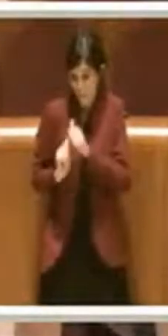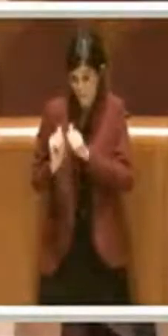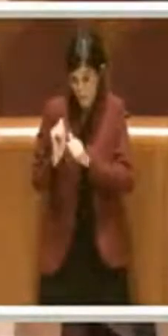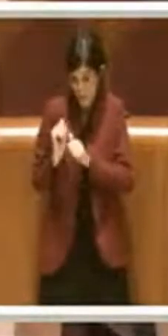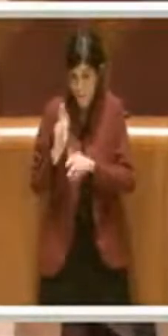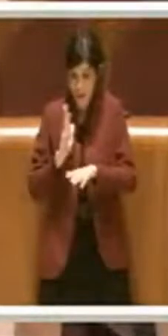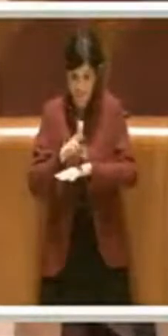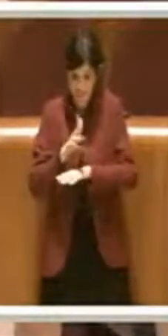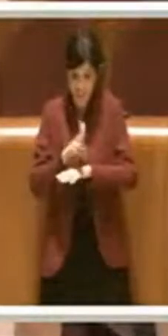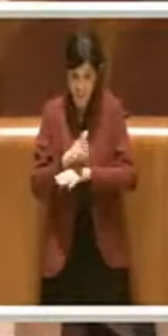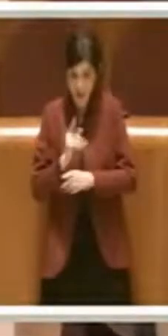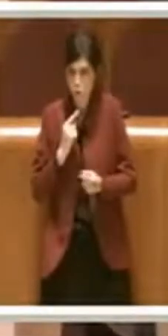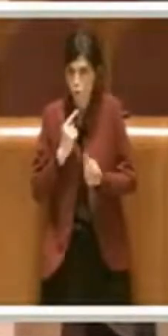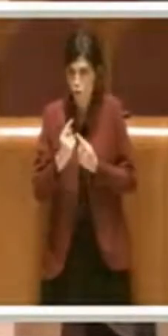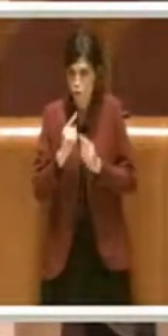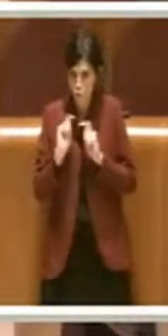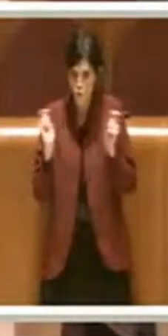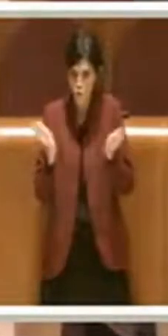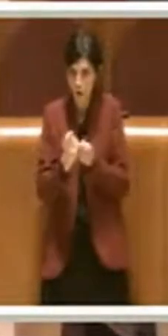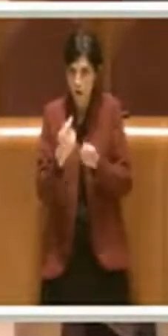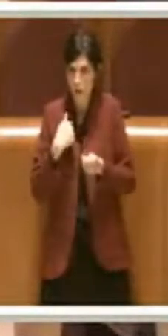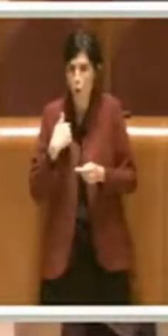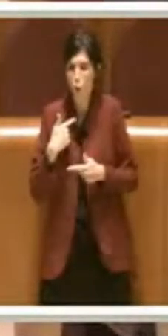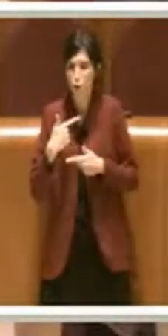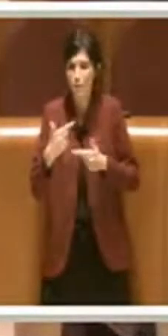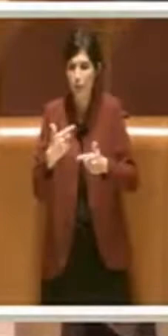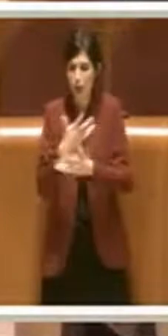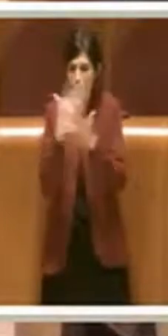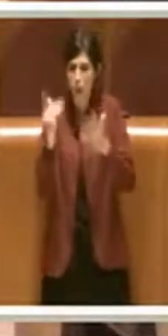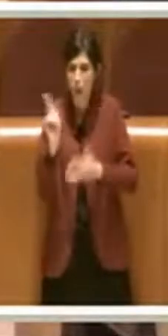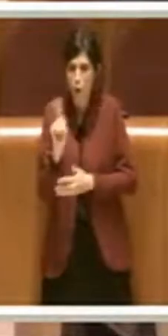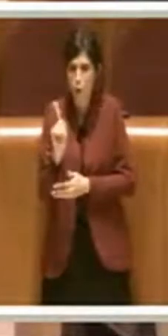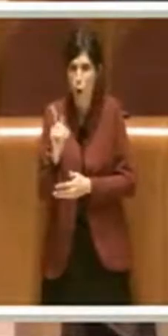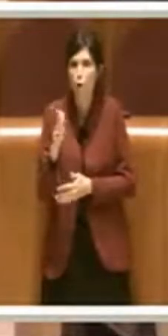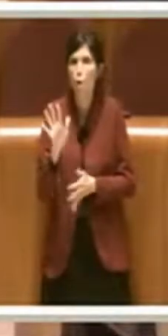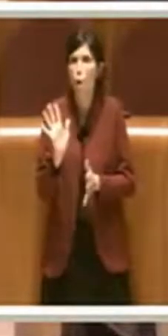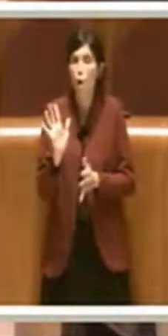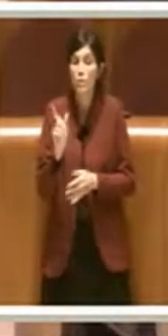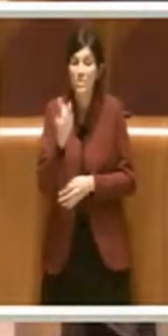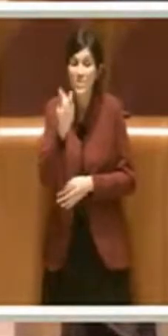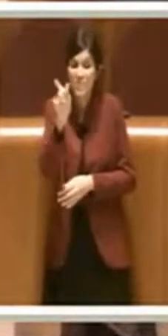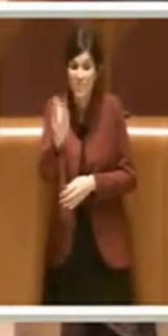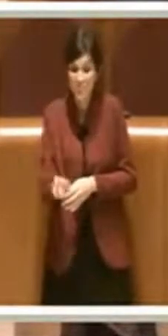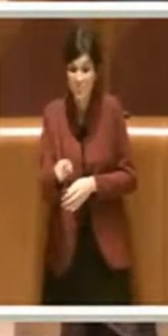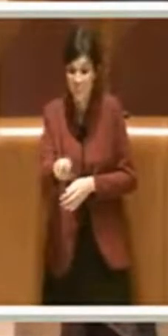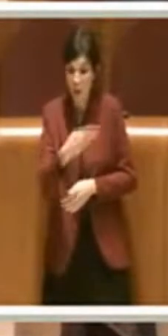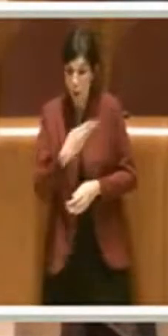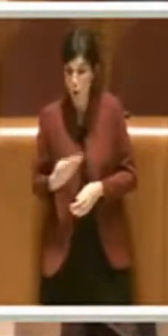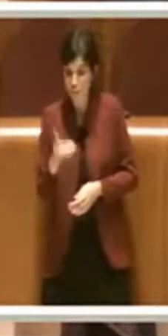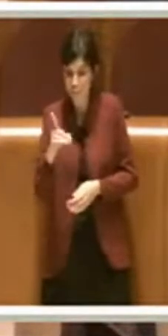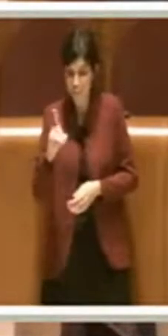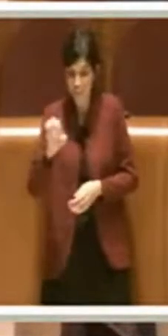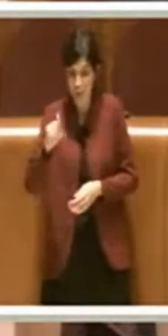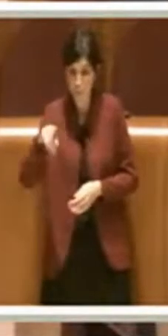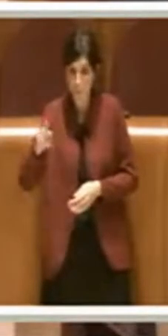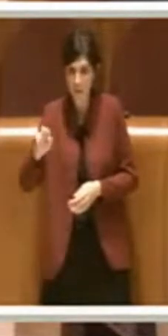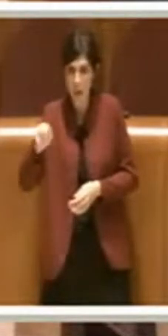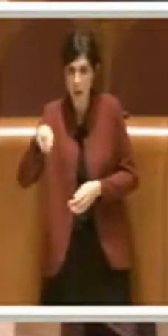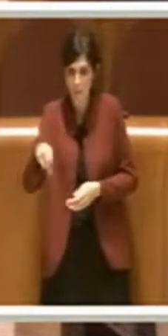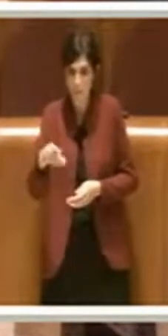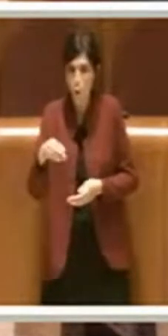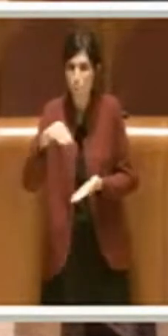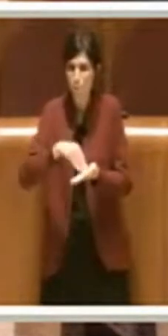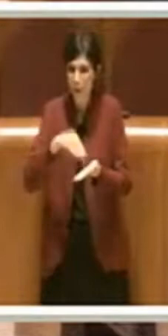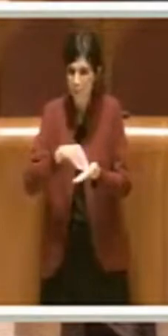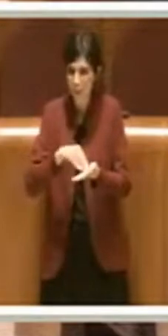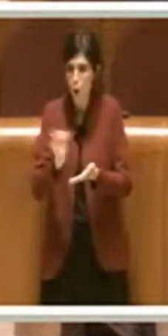in discussione generale, o forse era distratto il consigliere De Priamo, non mi ricordo se era in aula.